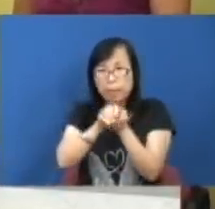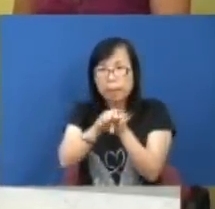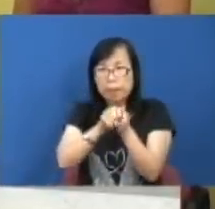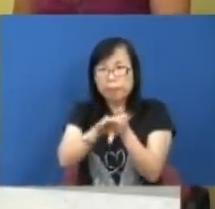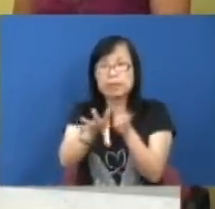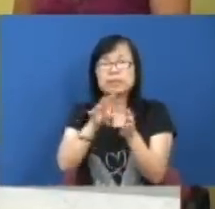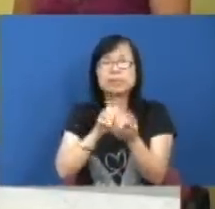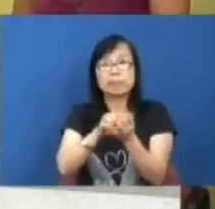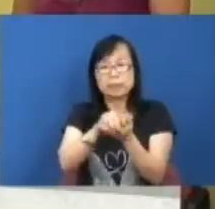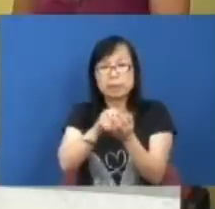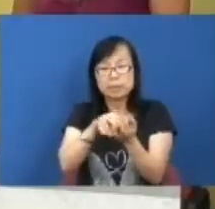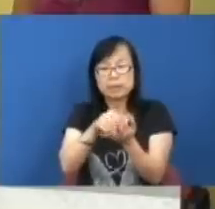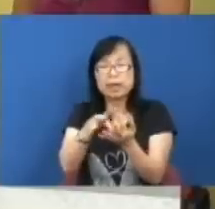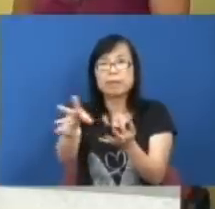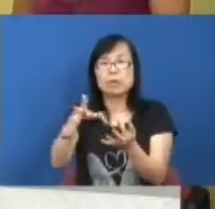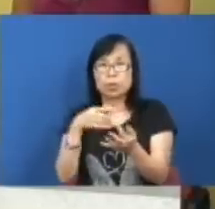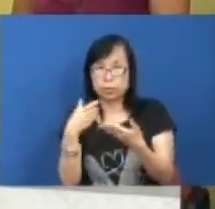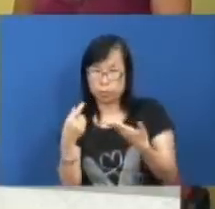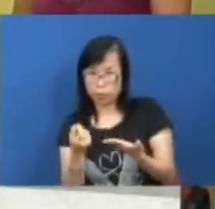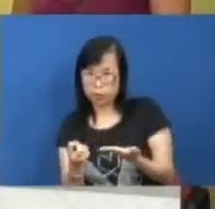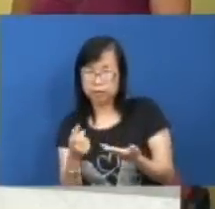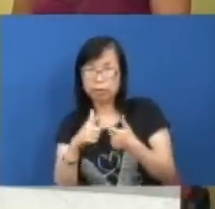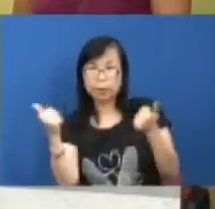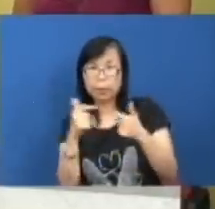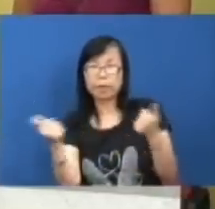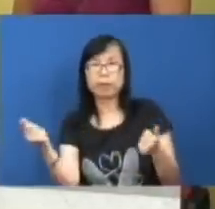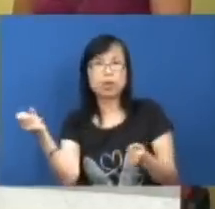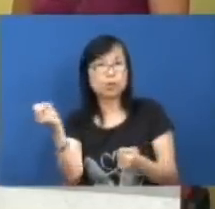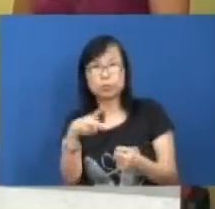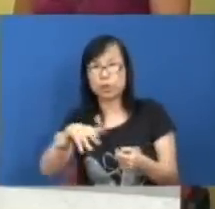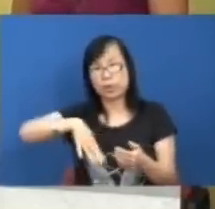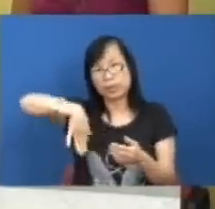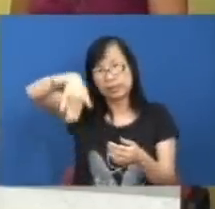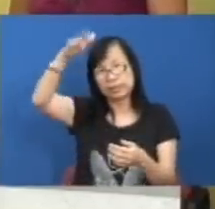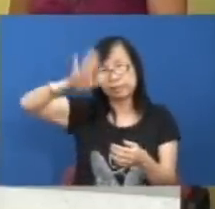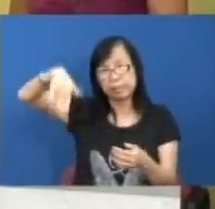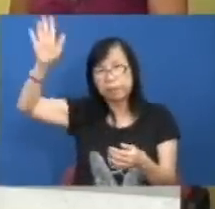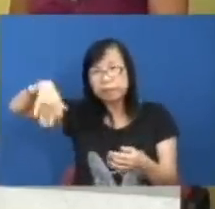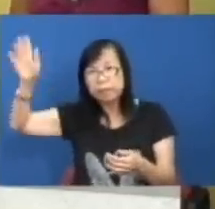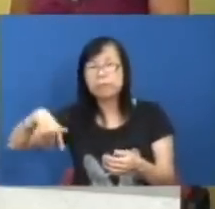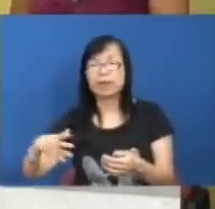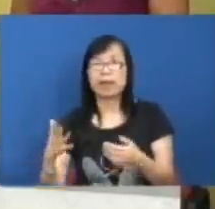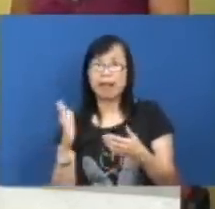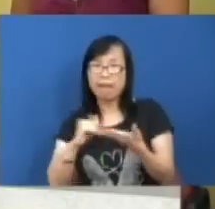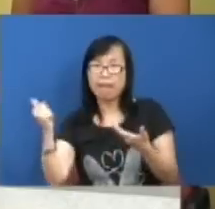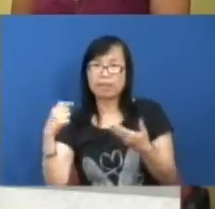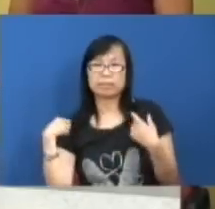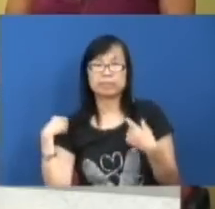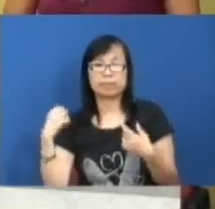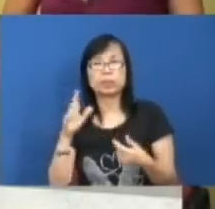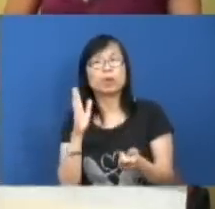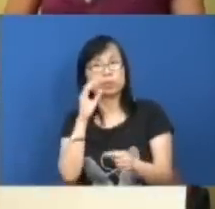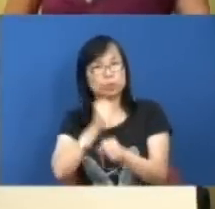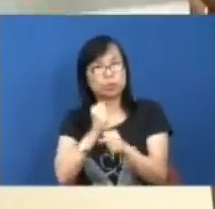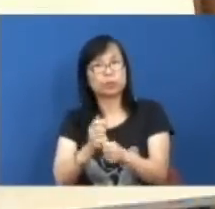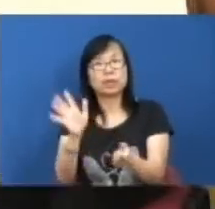呢啲好少嘅地方，如果能夠可以配合到嘅，再著翻我哋件油漆嘅靚衫，咁亦都可以做翻個保護咯。再